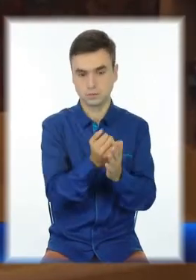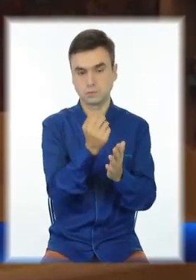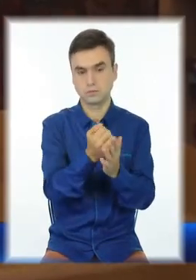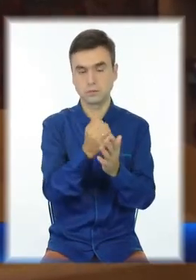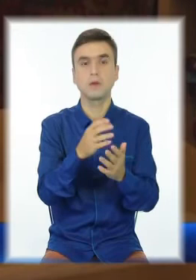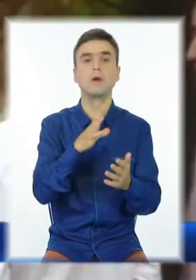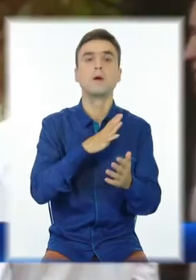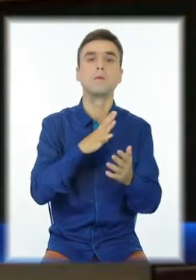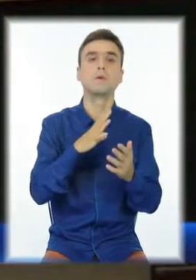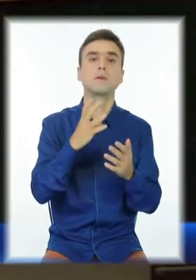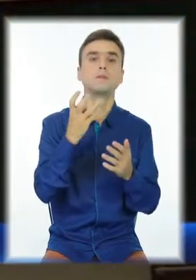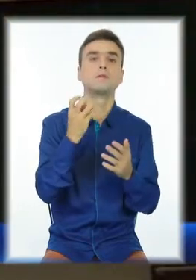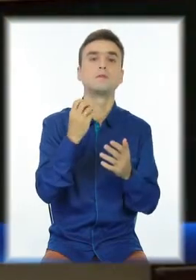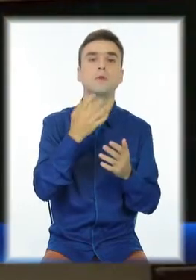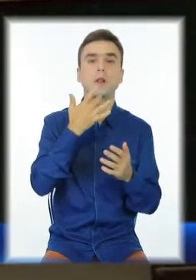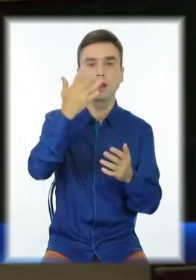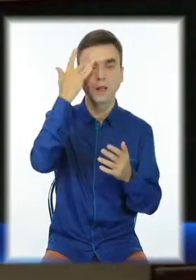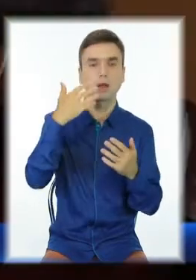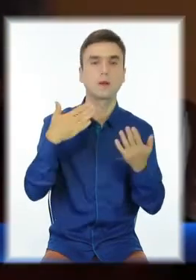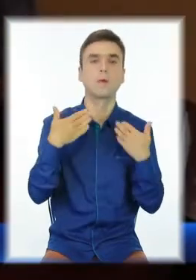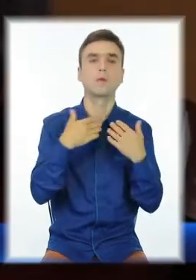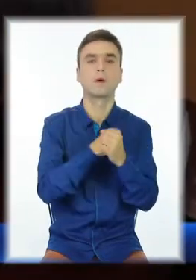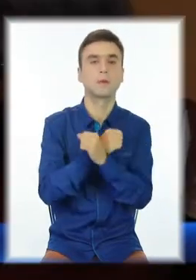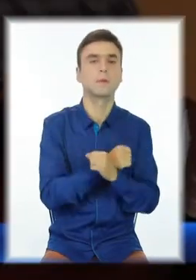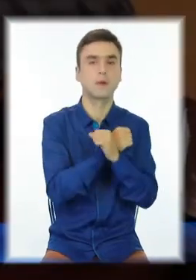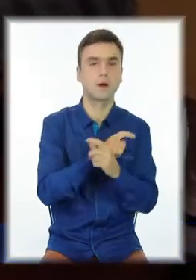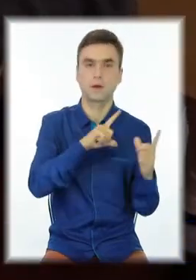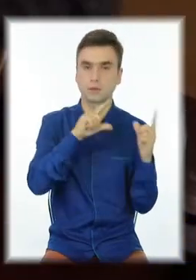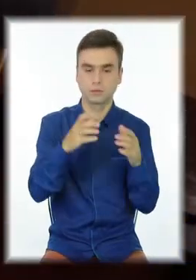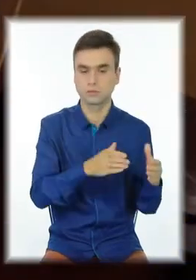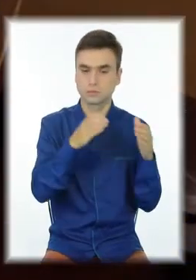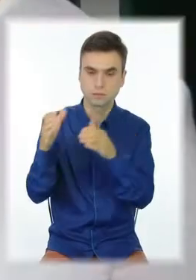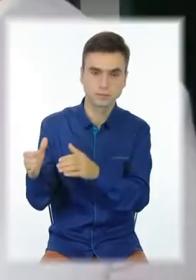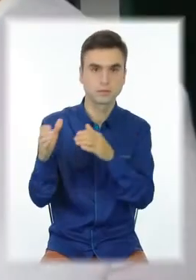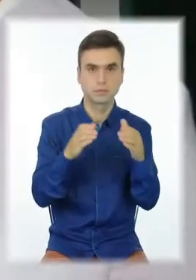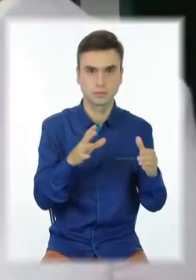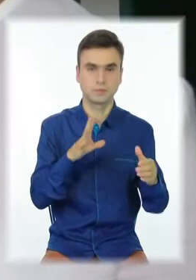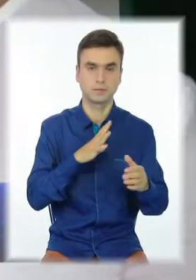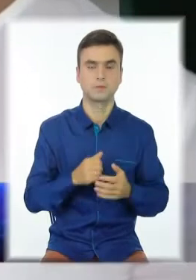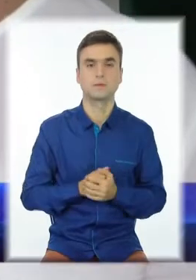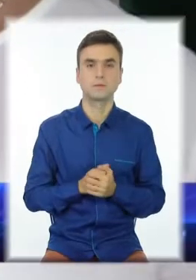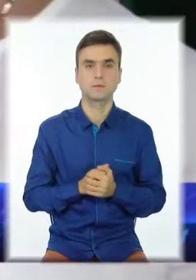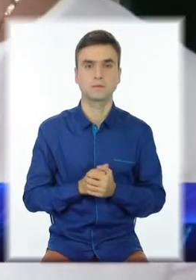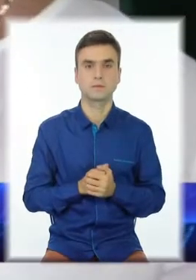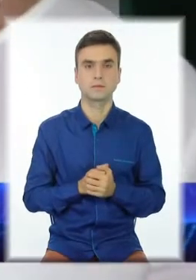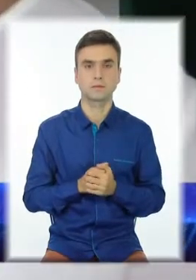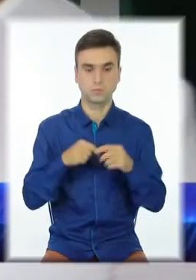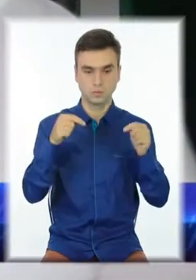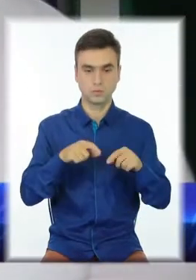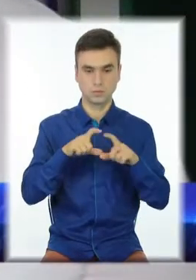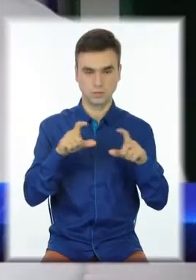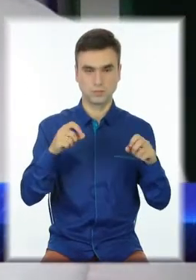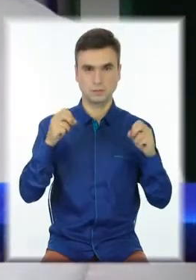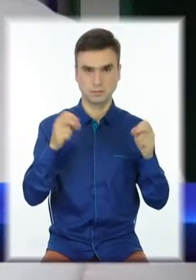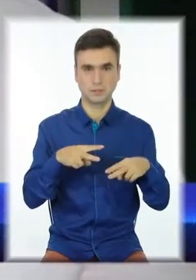результати, керівництво закладу вирішило застосувати ці способи у навчанні вже з 1 вересня. Головна особливість нашого центру, що це не лише